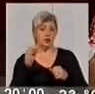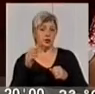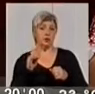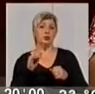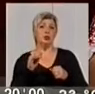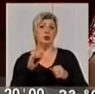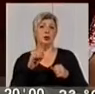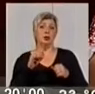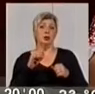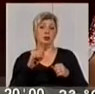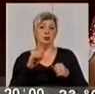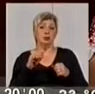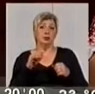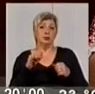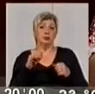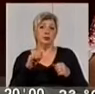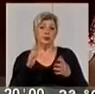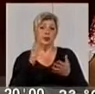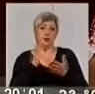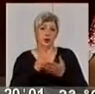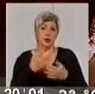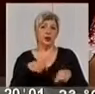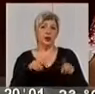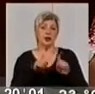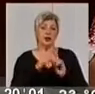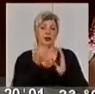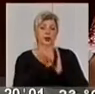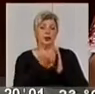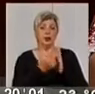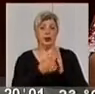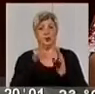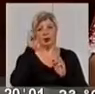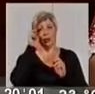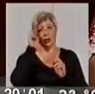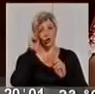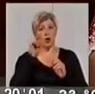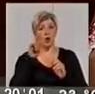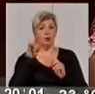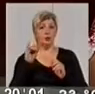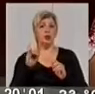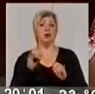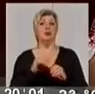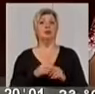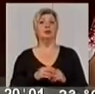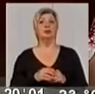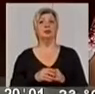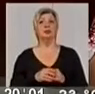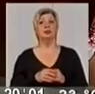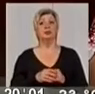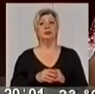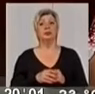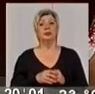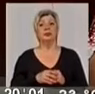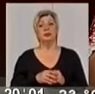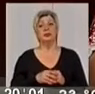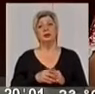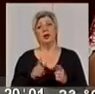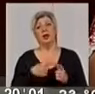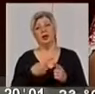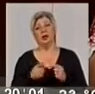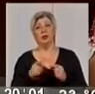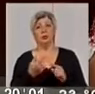Тобто є такі програми і державні, як вони нам з Міністерства соціальної політики, або ж це по